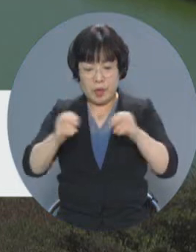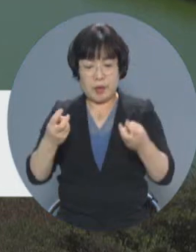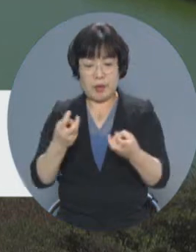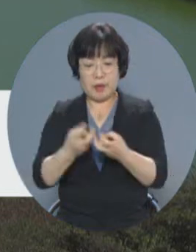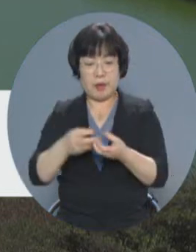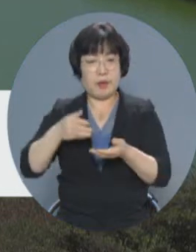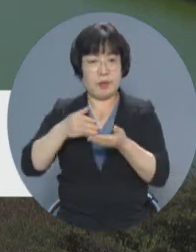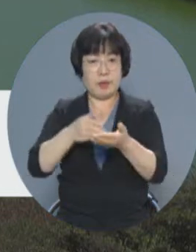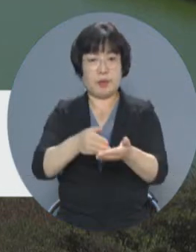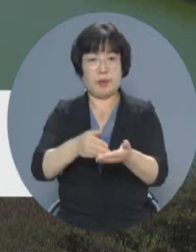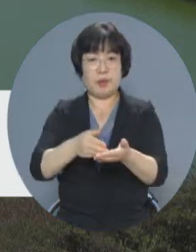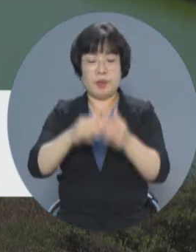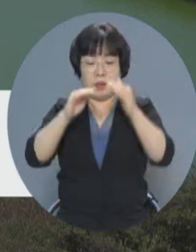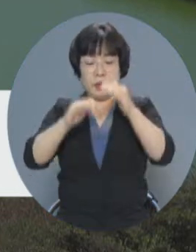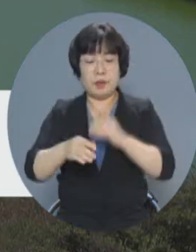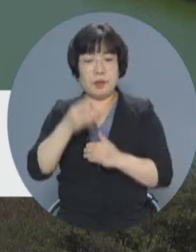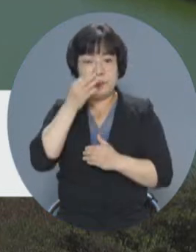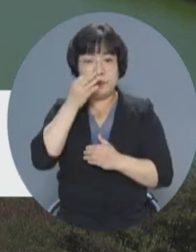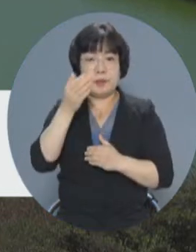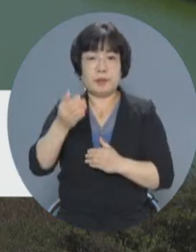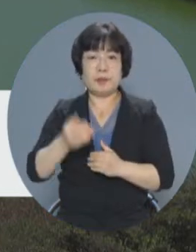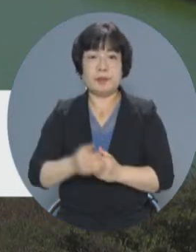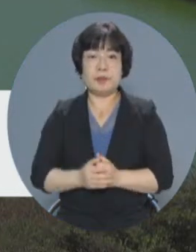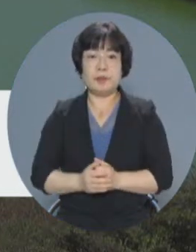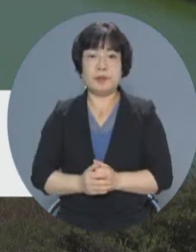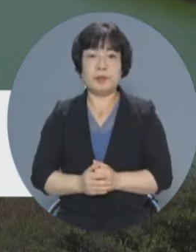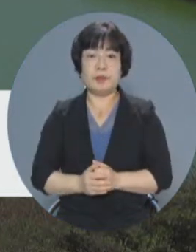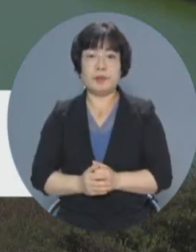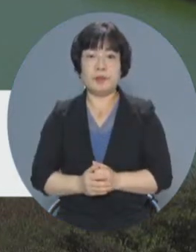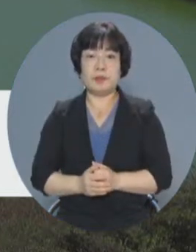촉구하고 있습니다. 김주희 기자가 보도합니다.